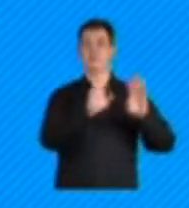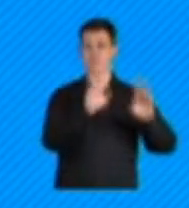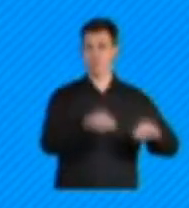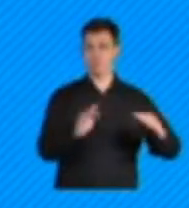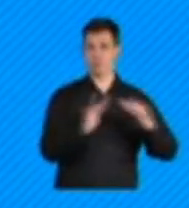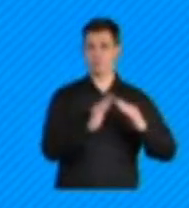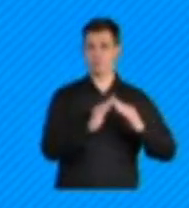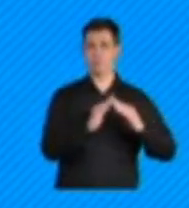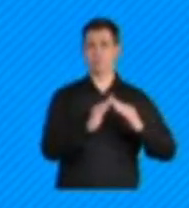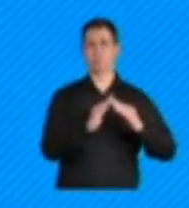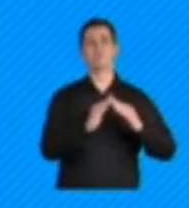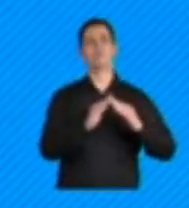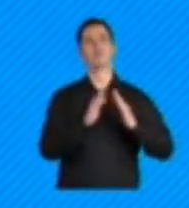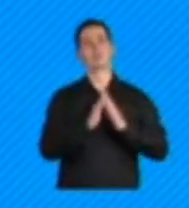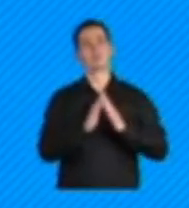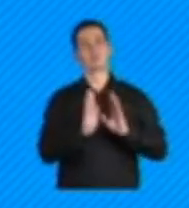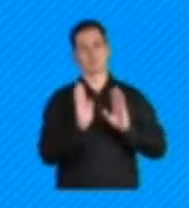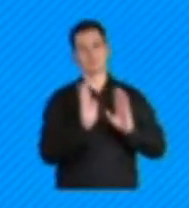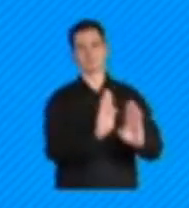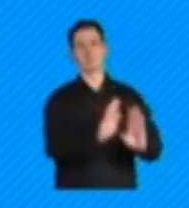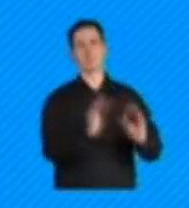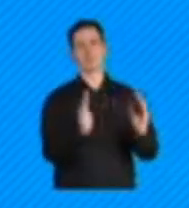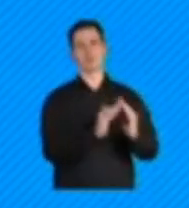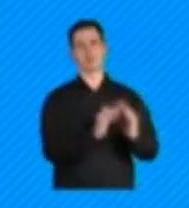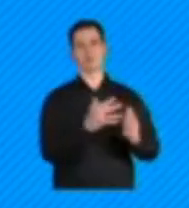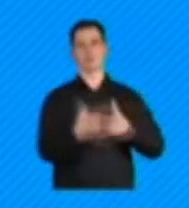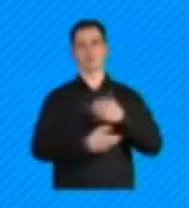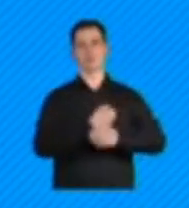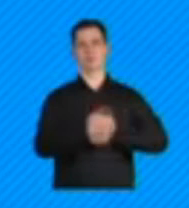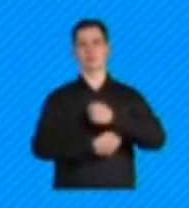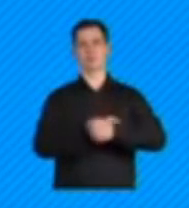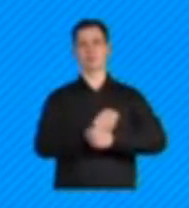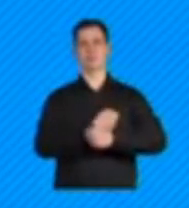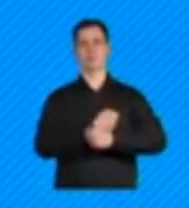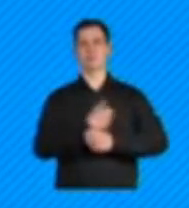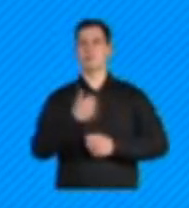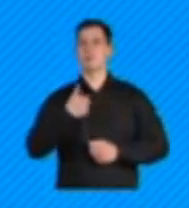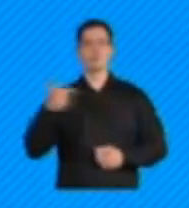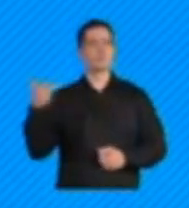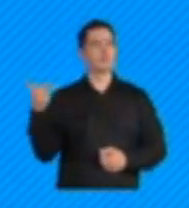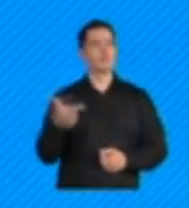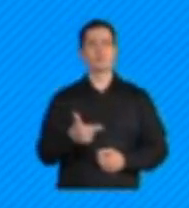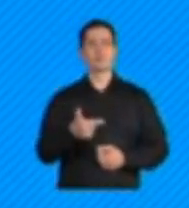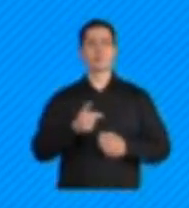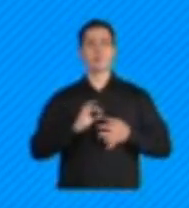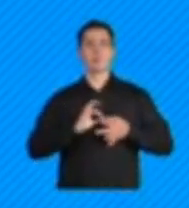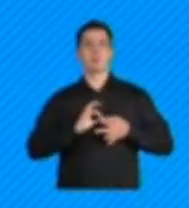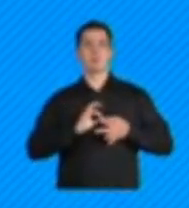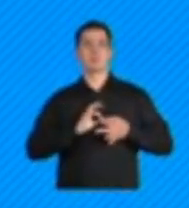pracy zdalnej, zostawcie ich na pracy zdalnej. Musimy zerwać ten łańcuch zakażeń.